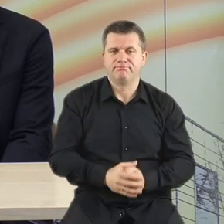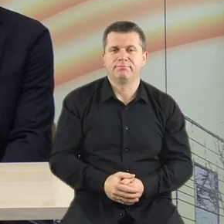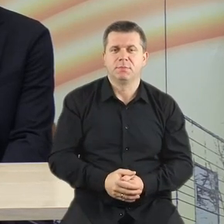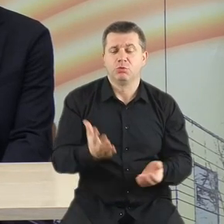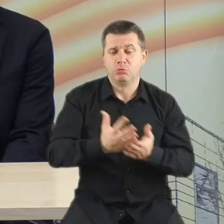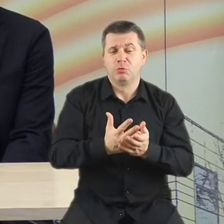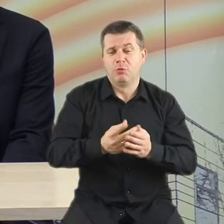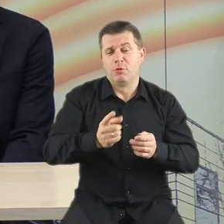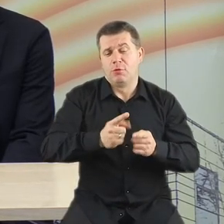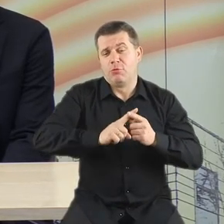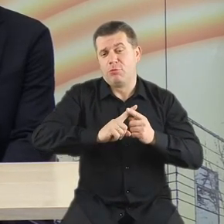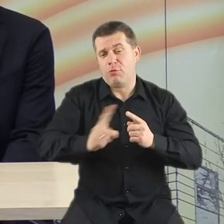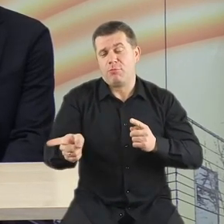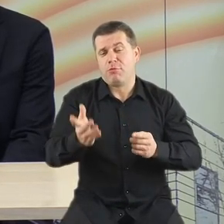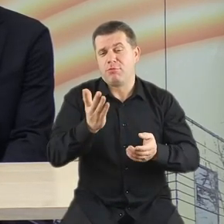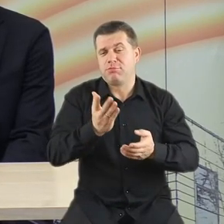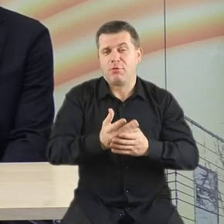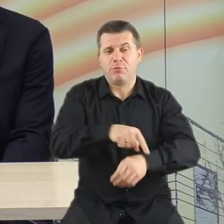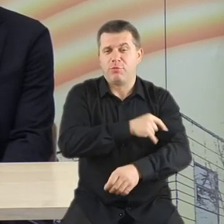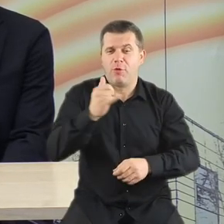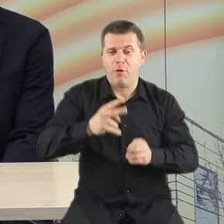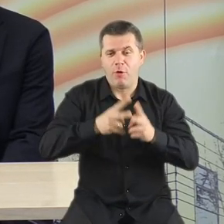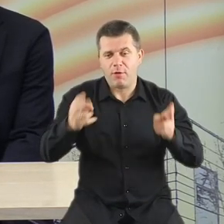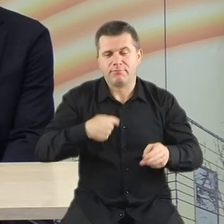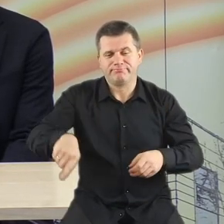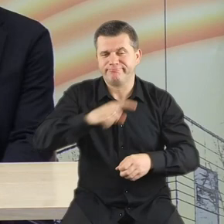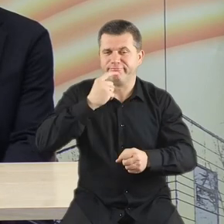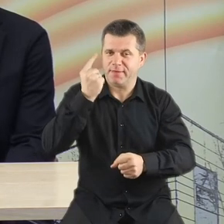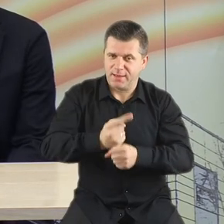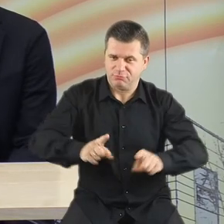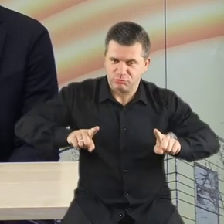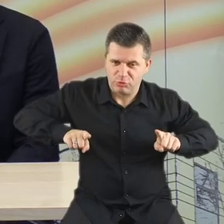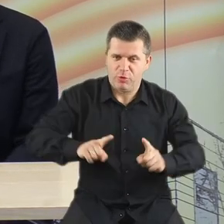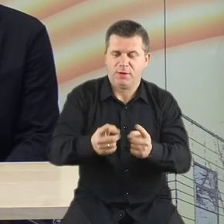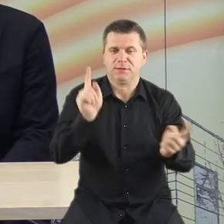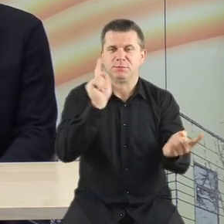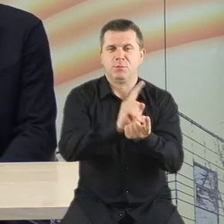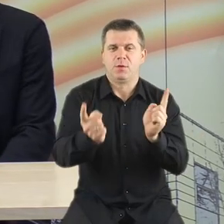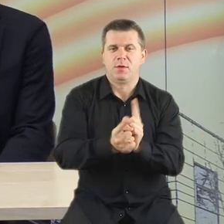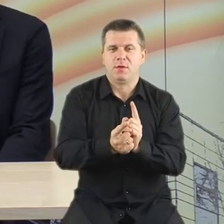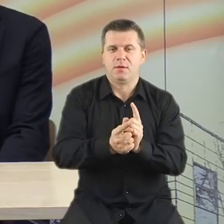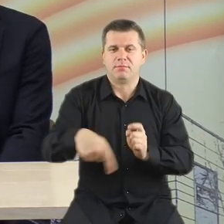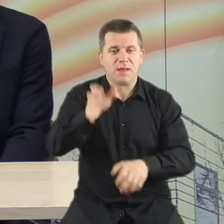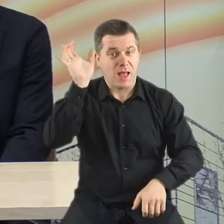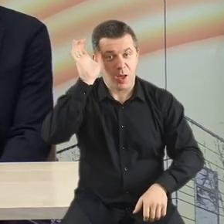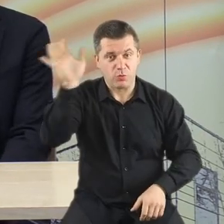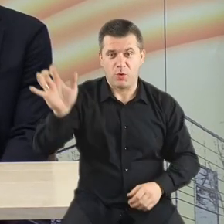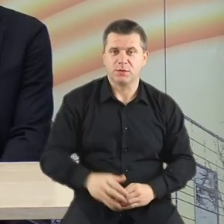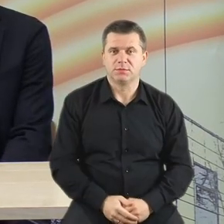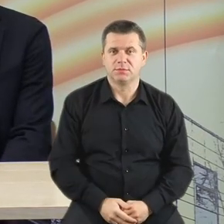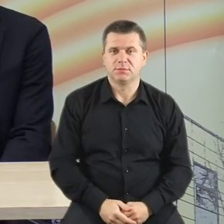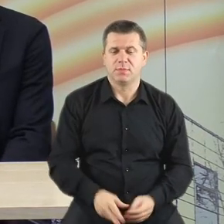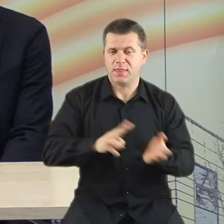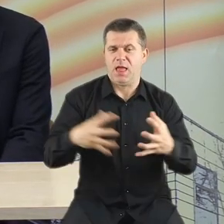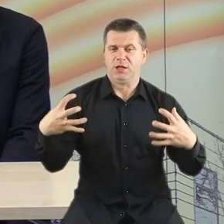gdzie po dłuższym okresie zdecydowaliśmy się zorganizować spotkanie autorskie